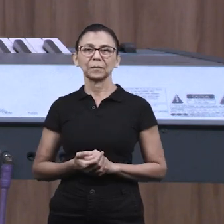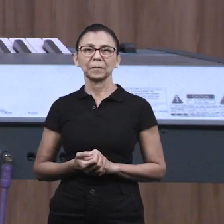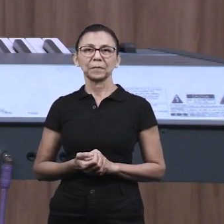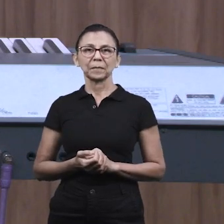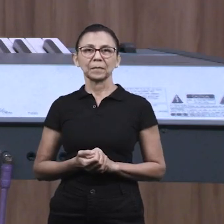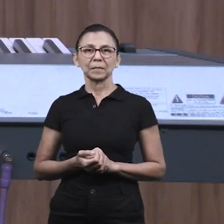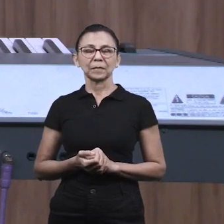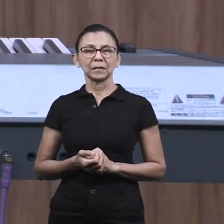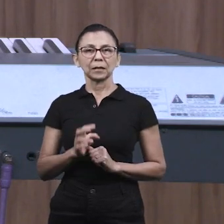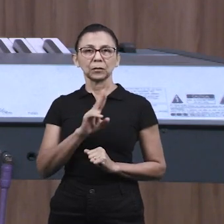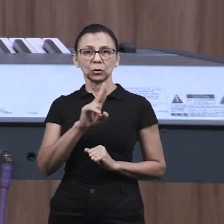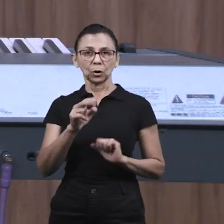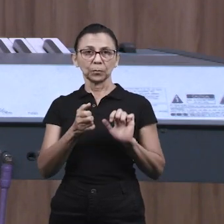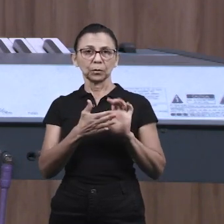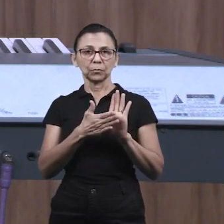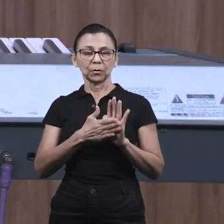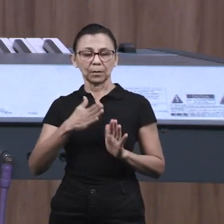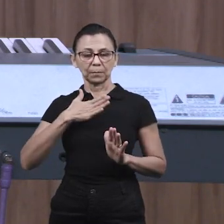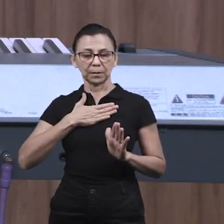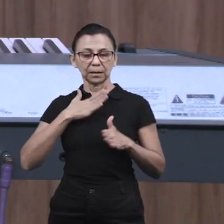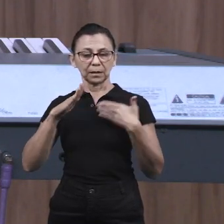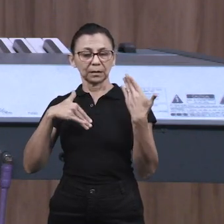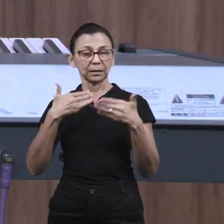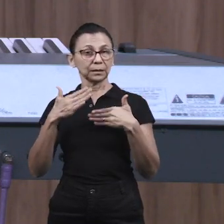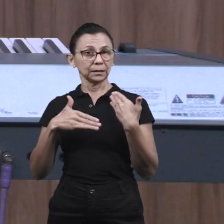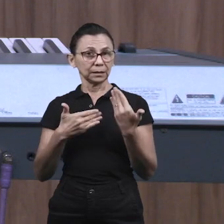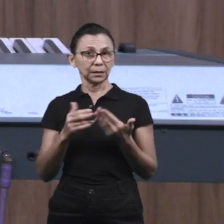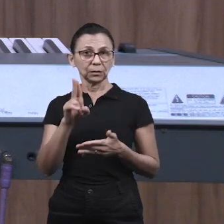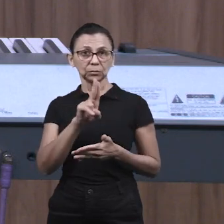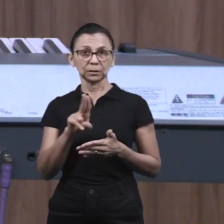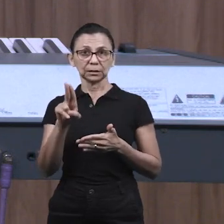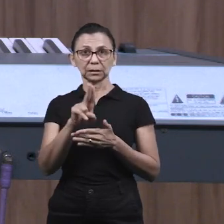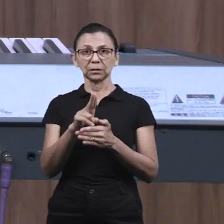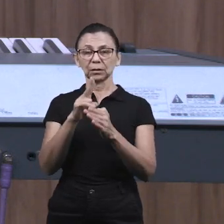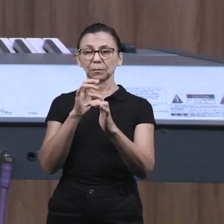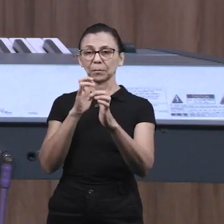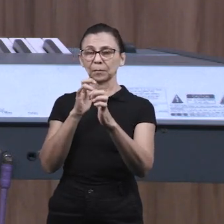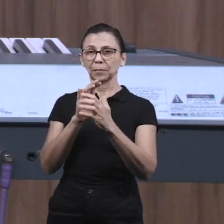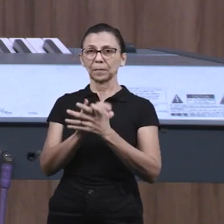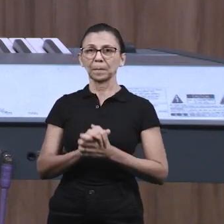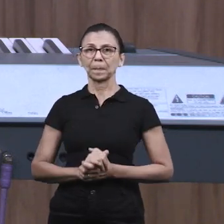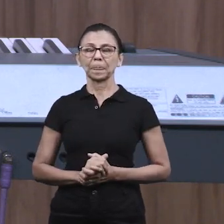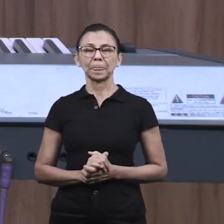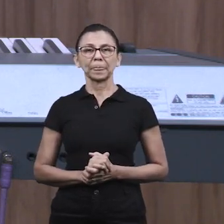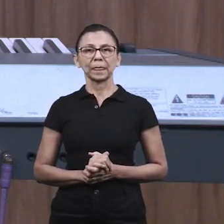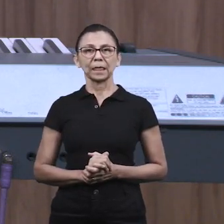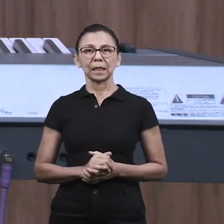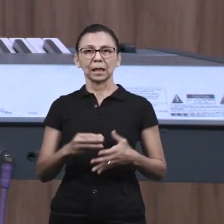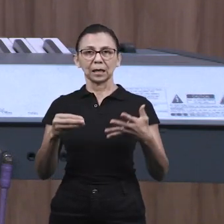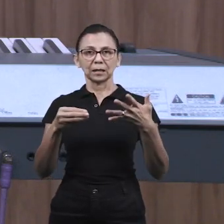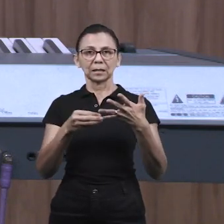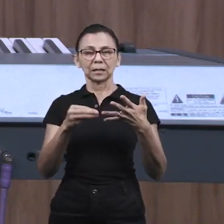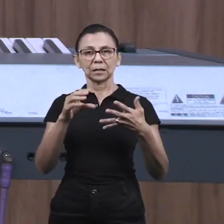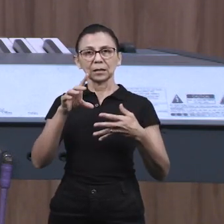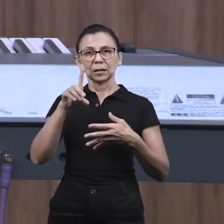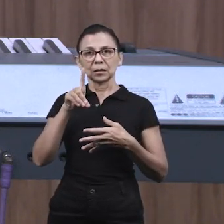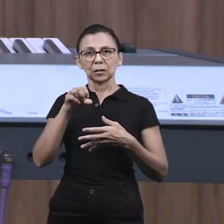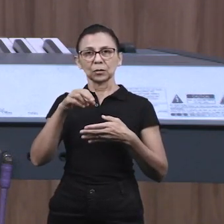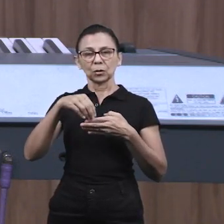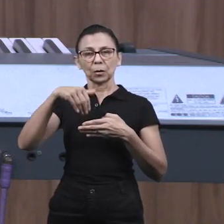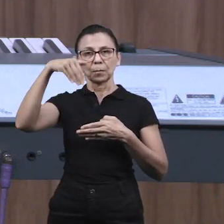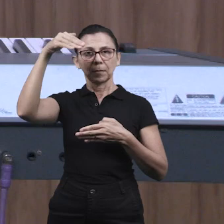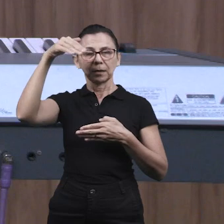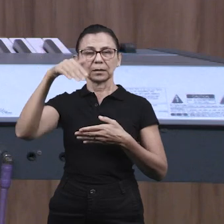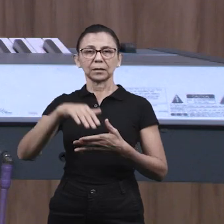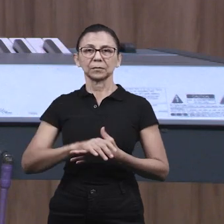joie, dans la flûte douce. Donc cette louange, elle se trouve dans la gamme de Do majeur, comme vous voyez ici, Do, Ré,